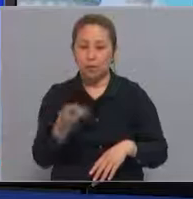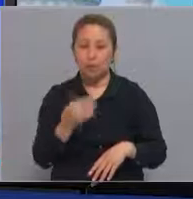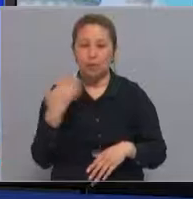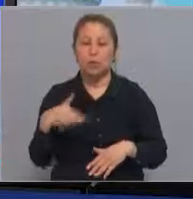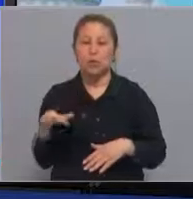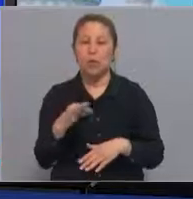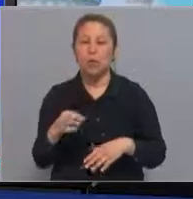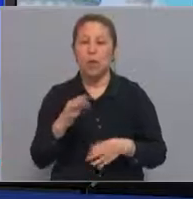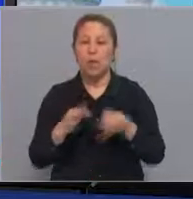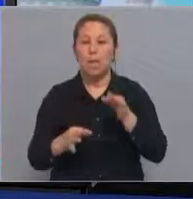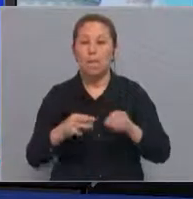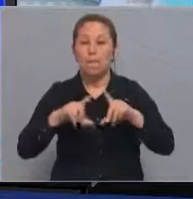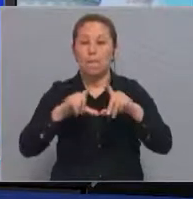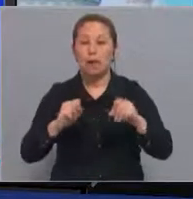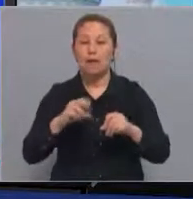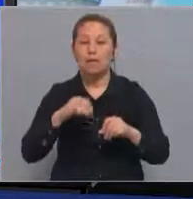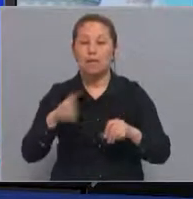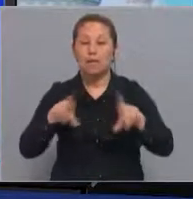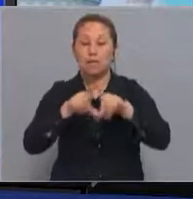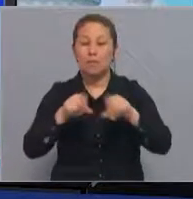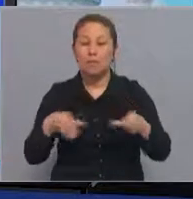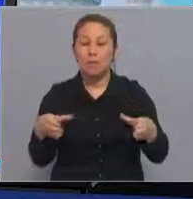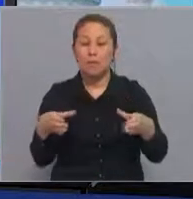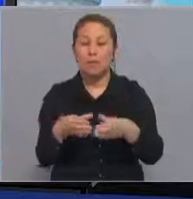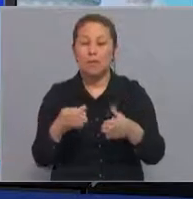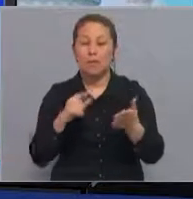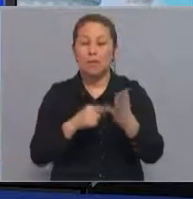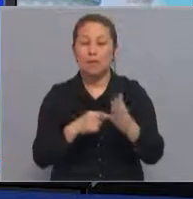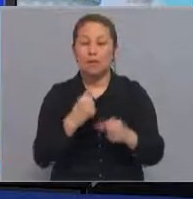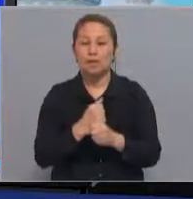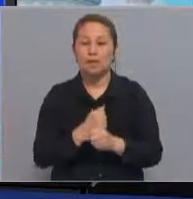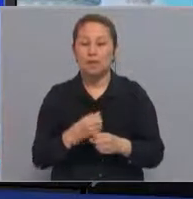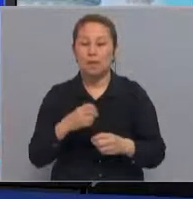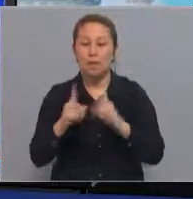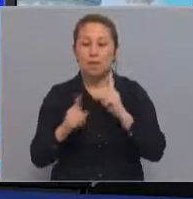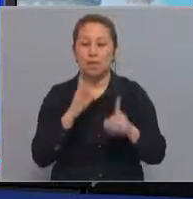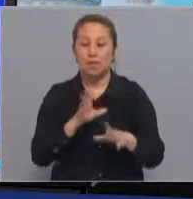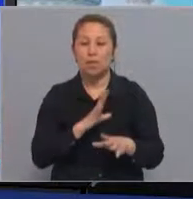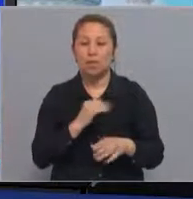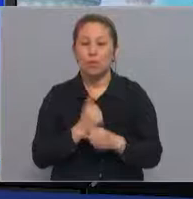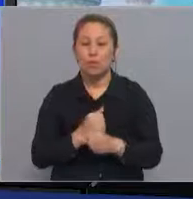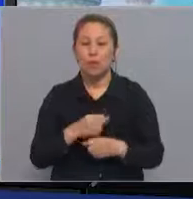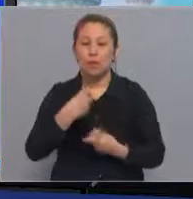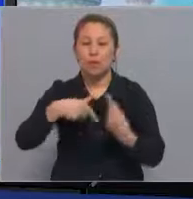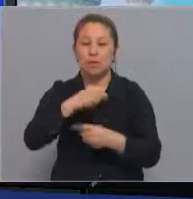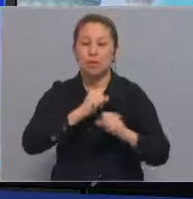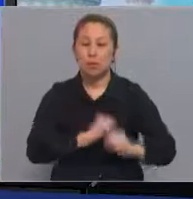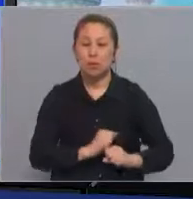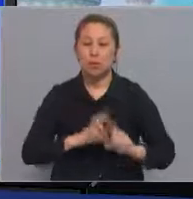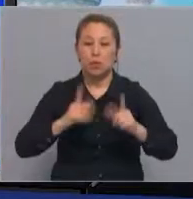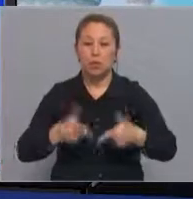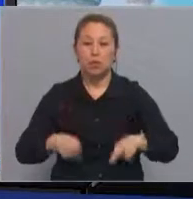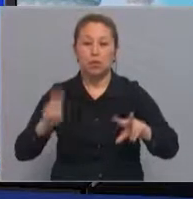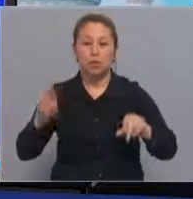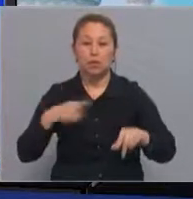Түркістан облысының прокуратурасы мен Атамекен кәсіпкерлер палатасы осы мақсатта арнайы форум өткізді. Онда бизнесті қорғау және қолдау